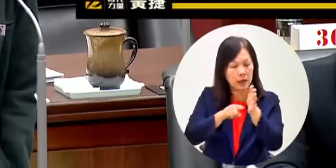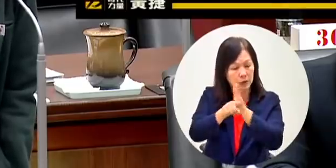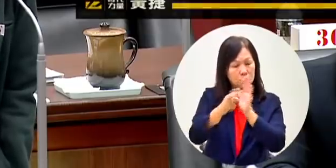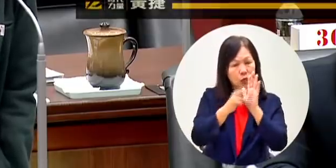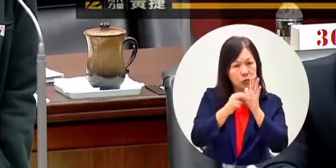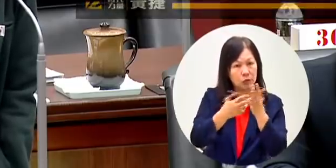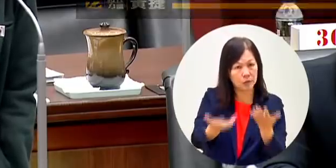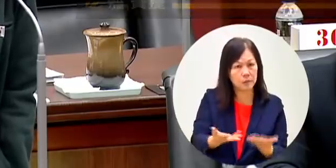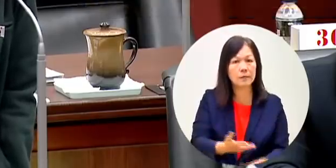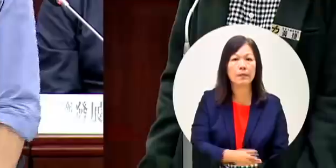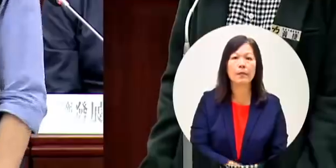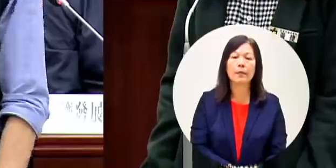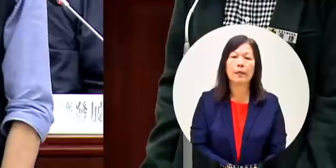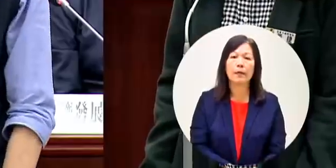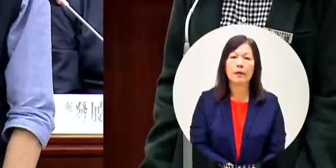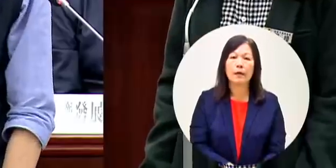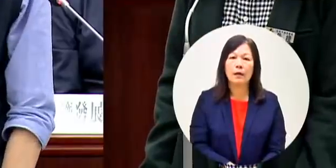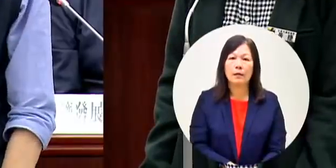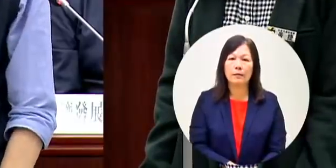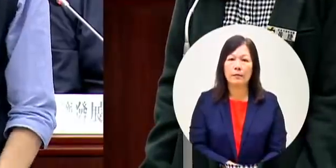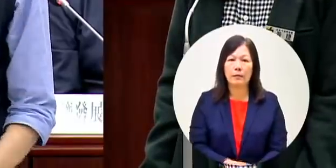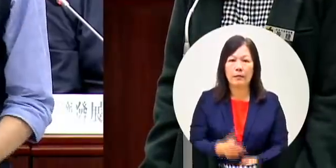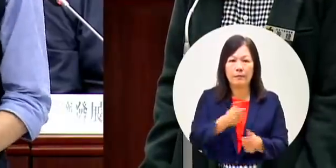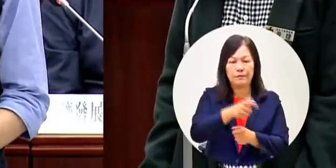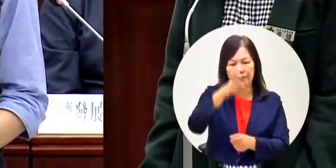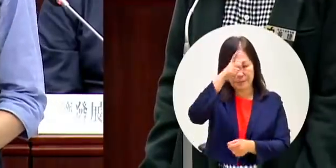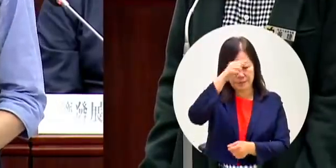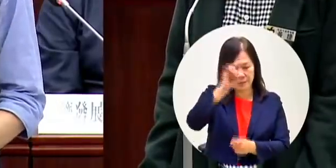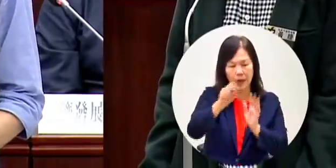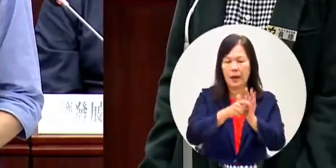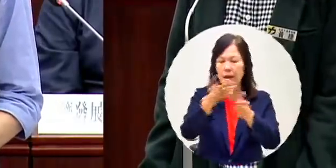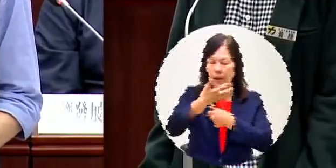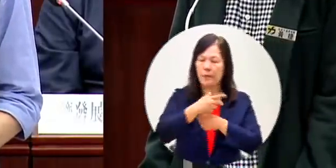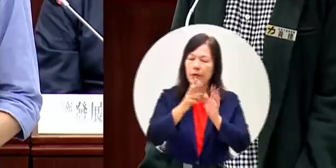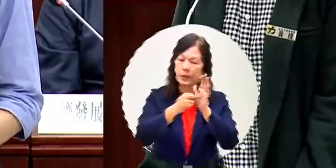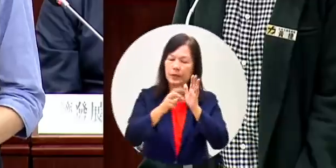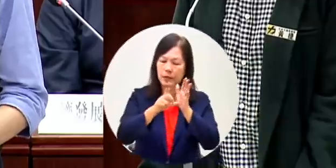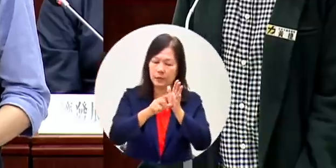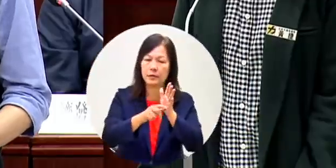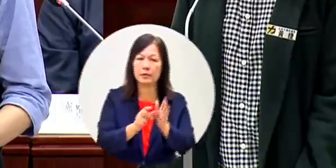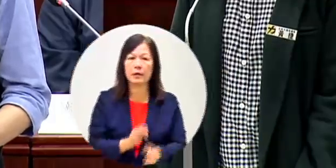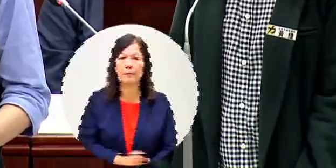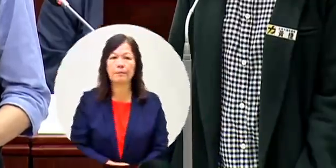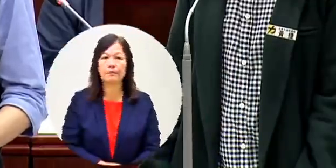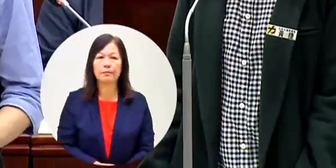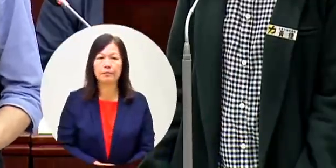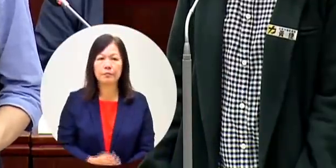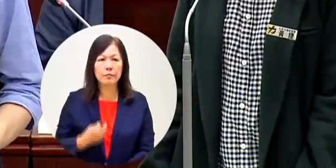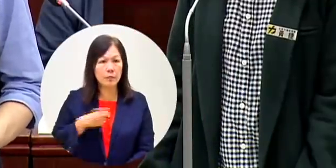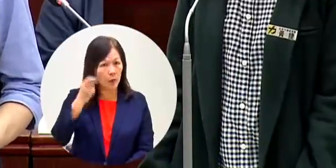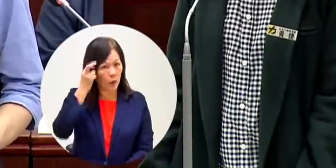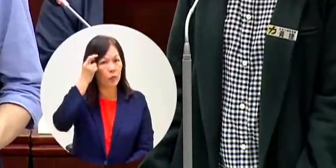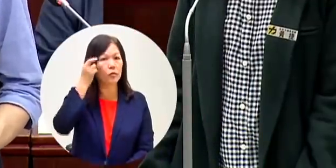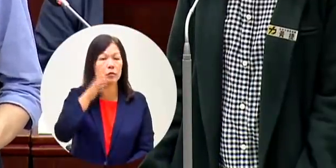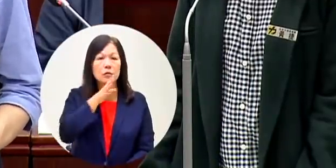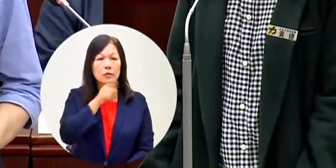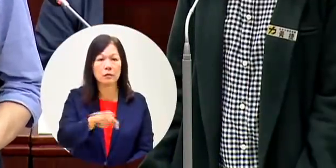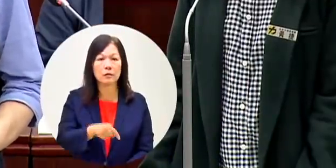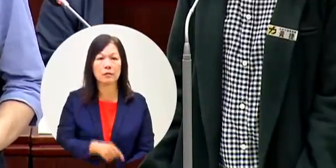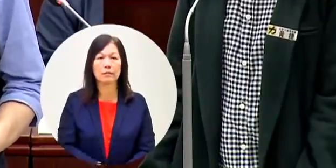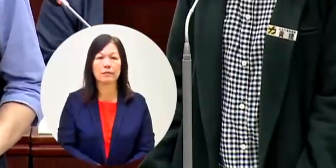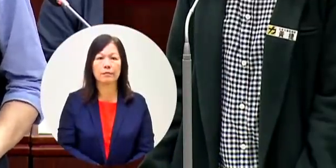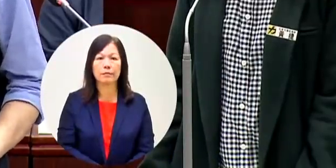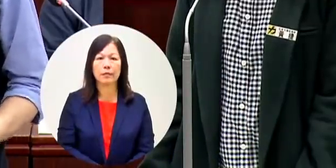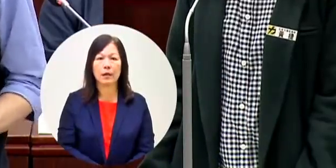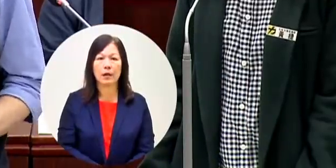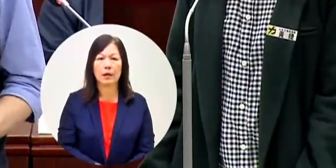谢谢黄议员给我一个澄清的机会。 是， 我是觉得在神学时代啊，